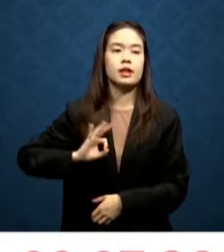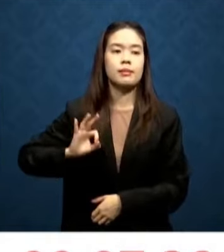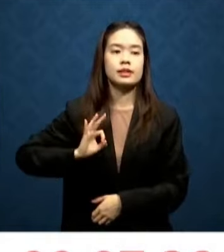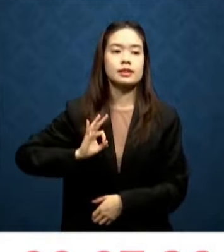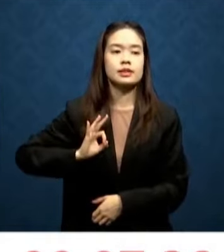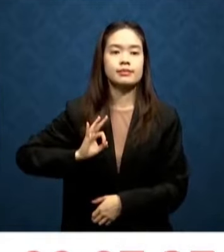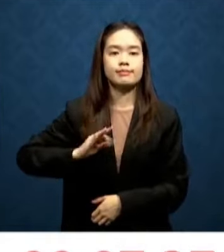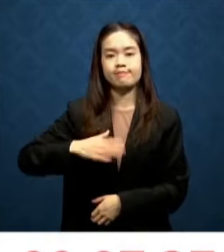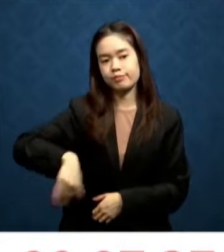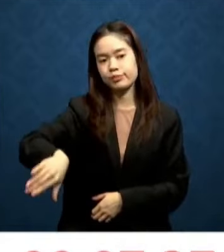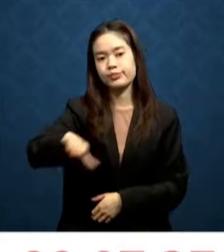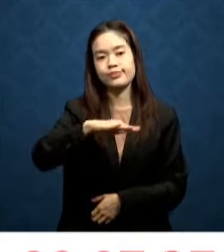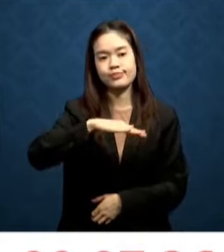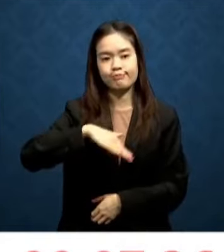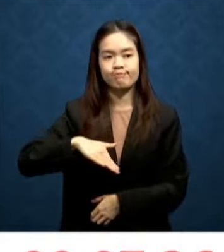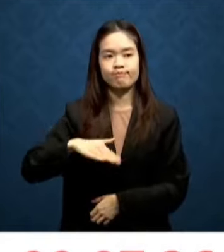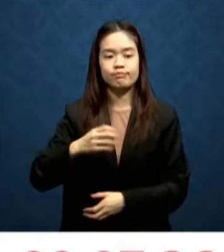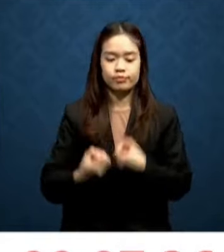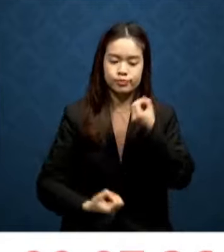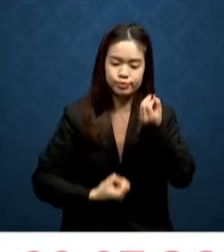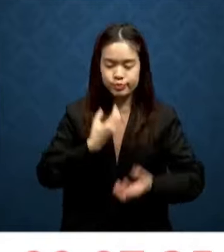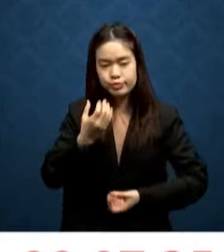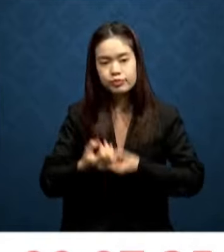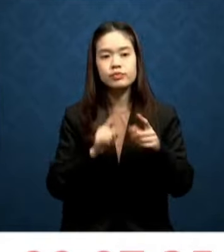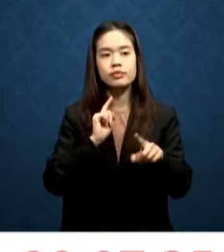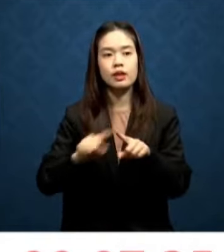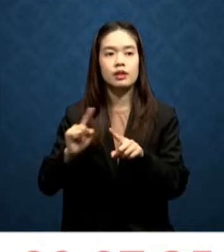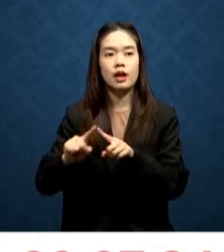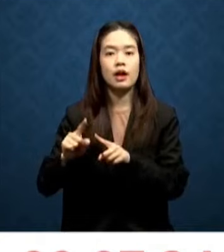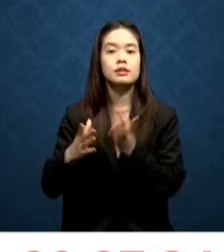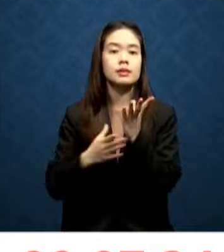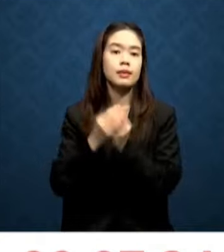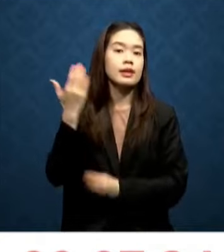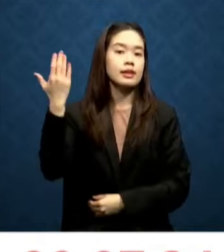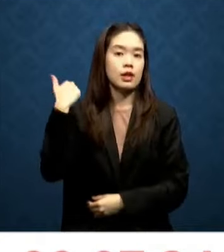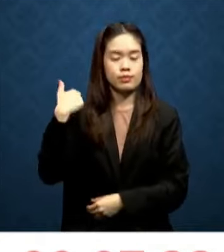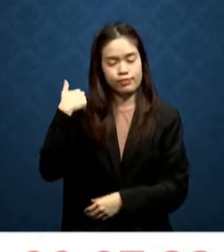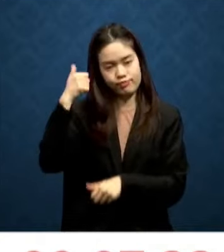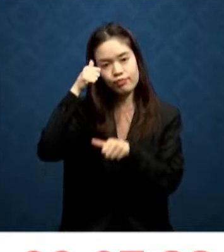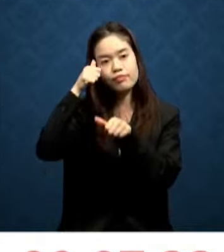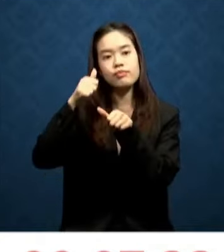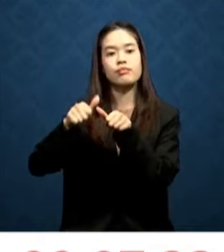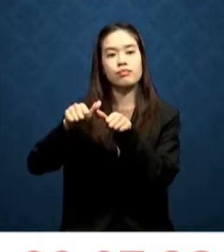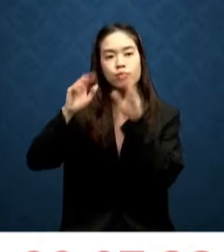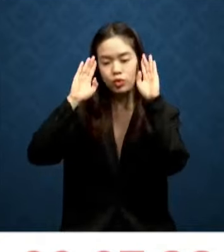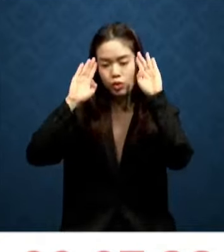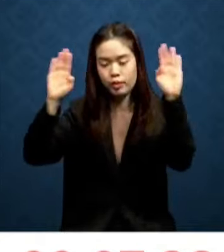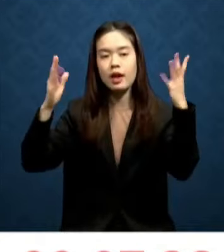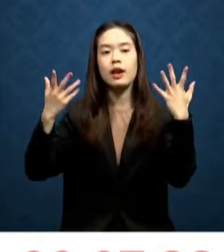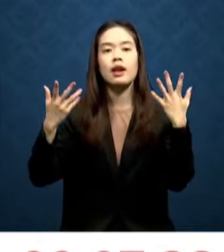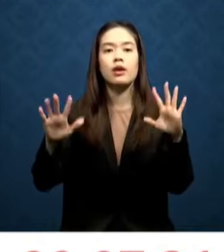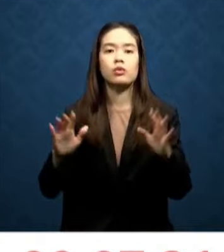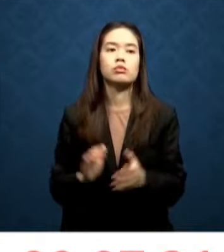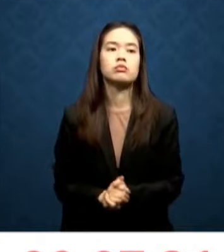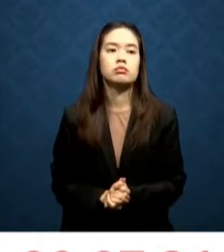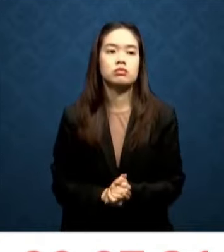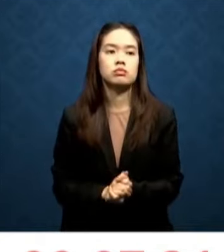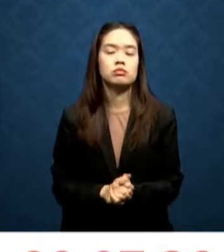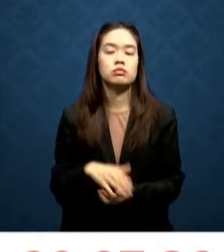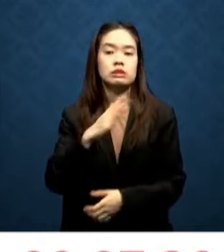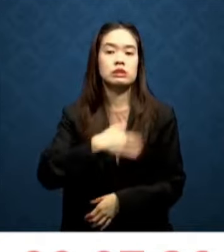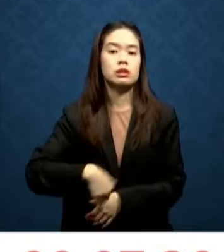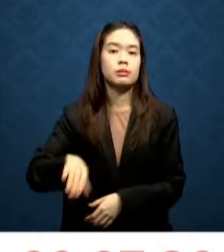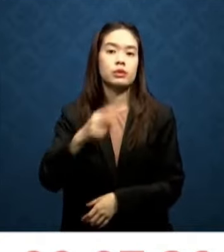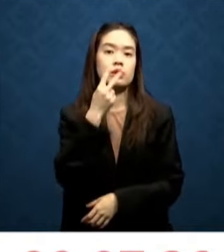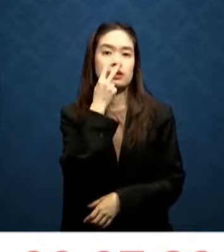ครับได้ชี้แจงนะครับอาทิตย์ที่แล้วเราได้บทเรียนมาแล้วนะครับแล้วก็ภาพของสภาของเราในอาทิตย์ที่แล้วเนี่ยหลายที่ทุกท่านทรา